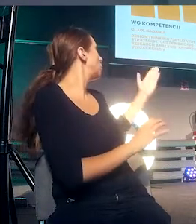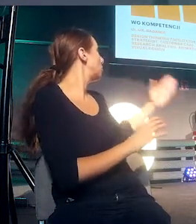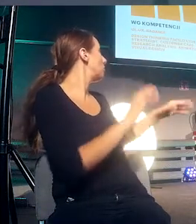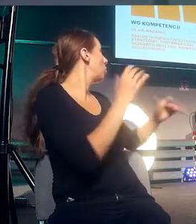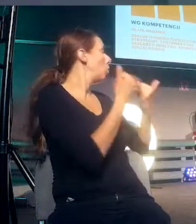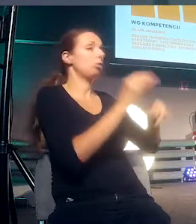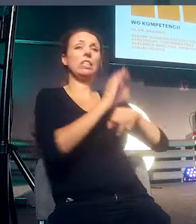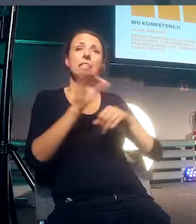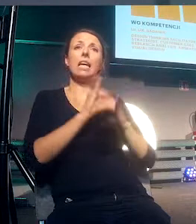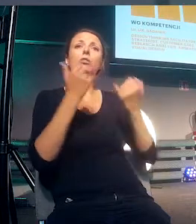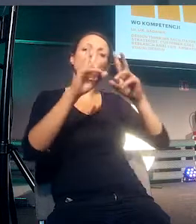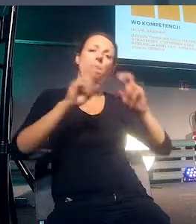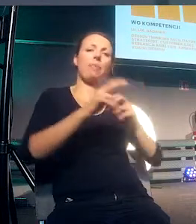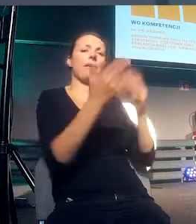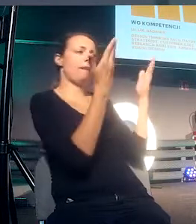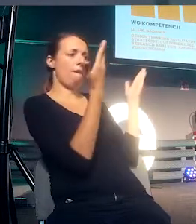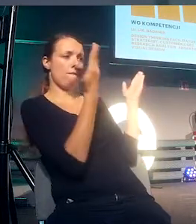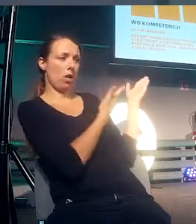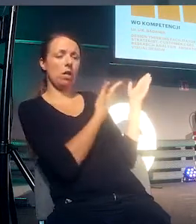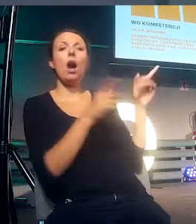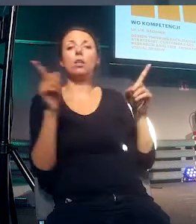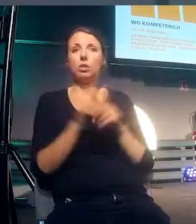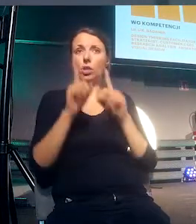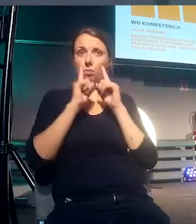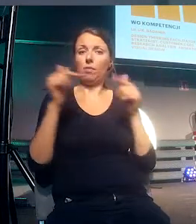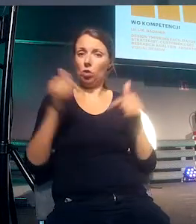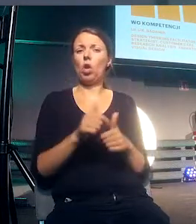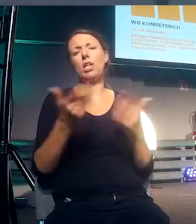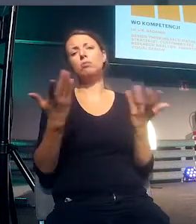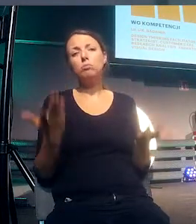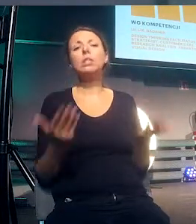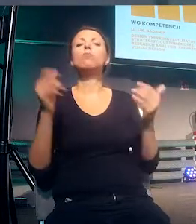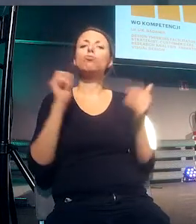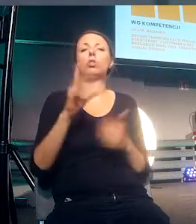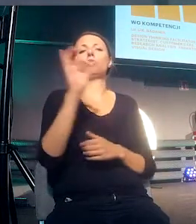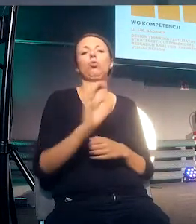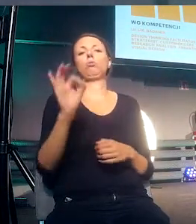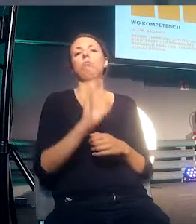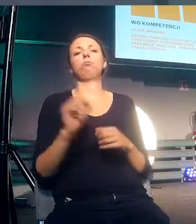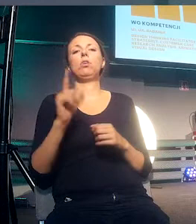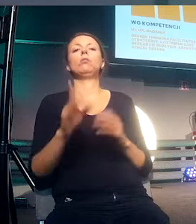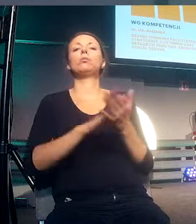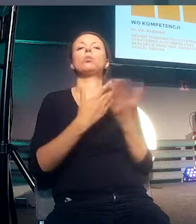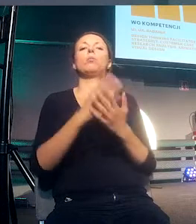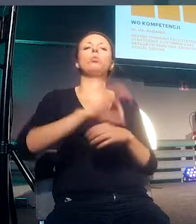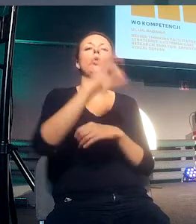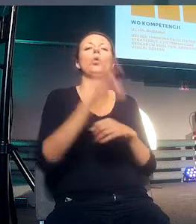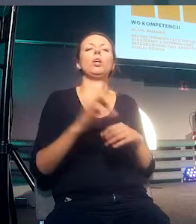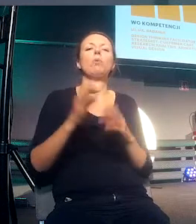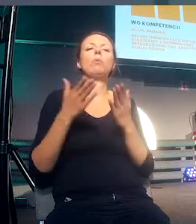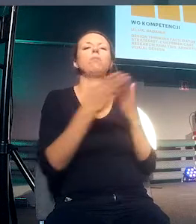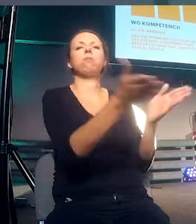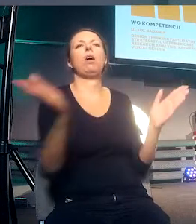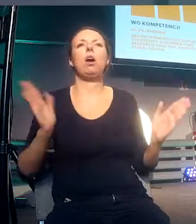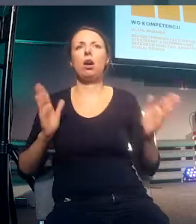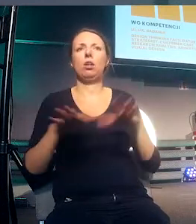ktoś robi badania. Jest to jakaś możliwość, natomiast przy projektach na większą skalę, gdy projektantów jest więcej, nie do końca najlepiej